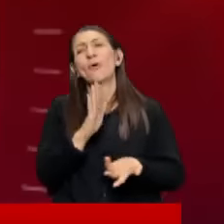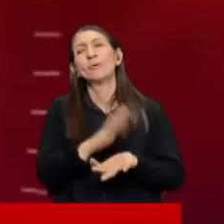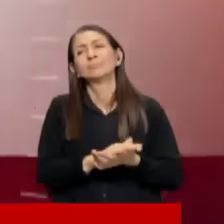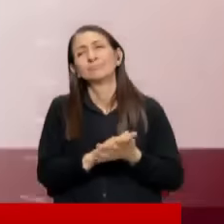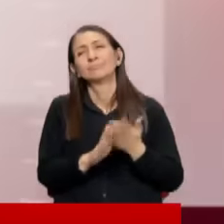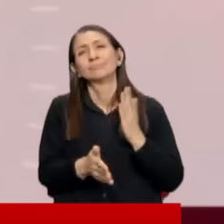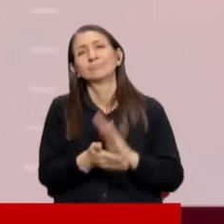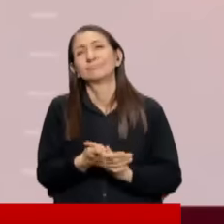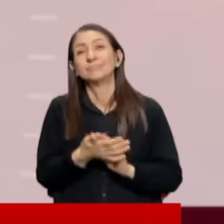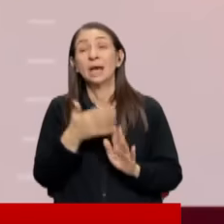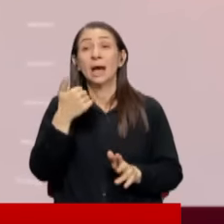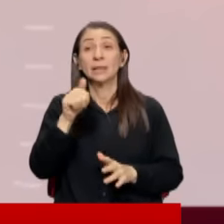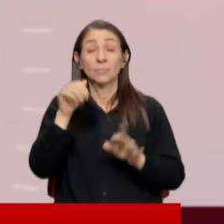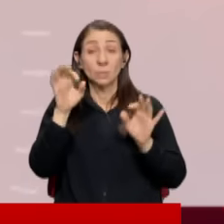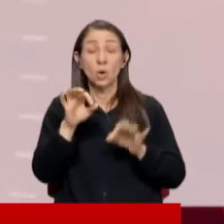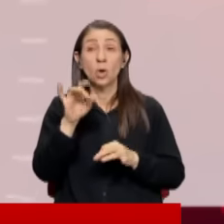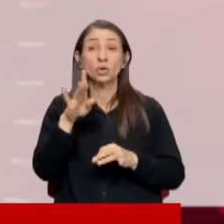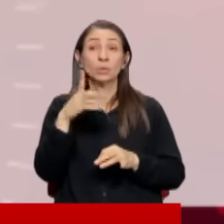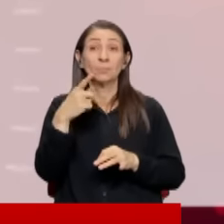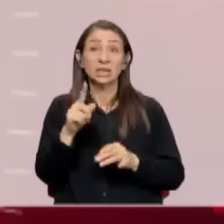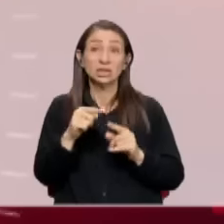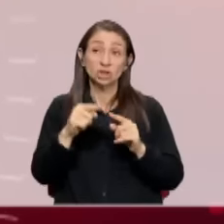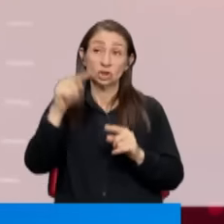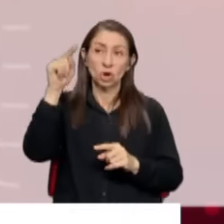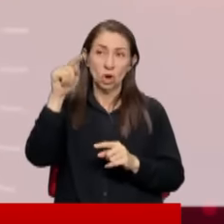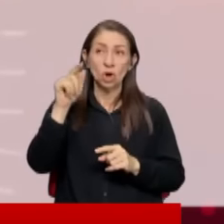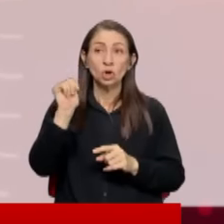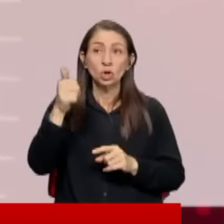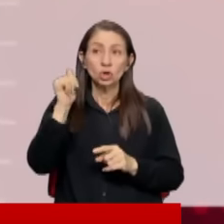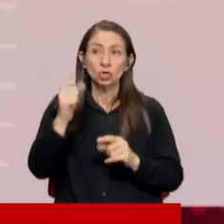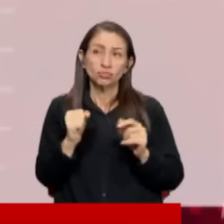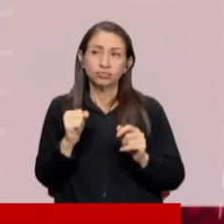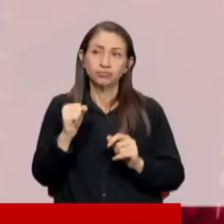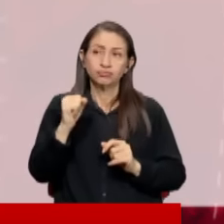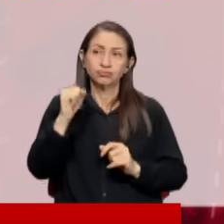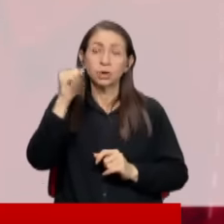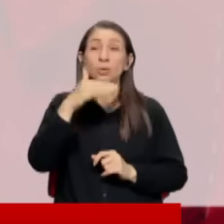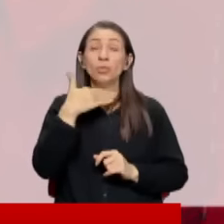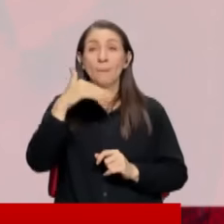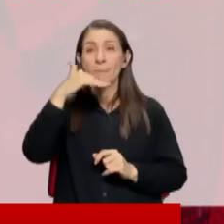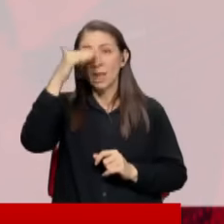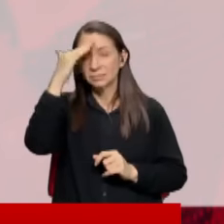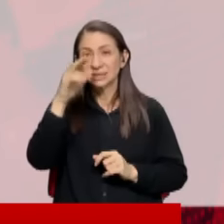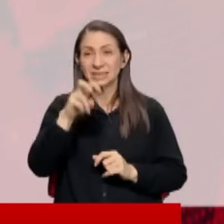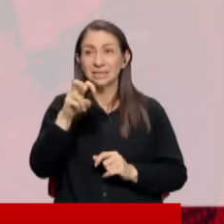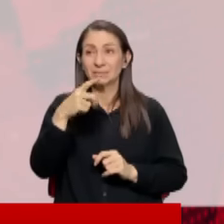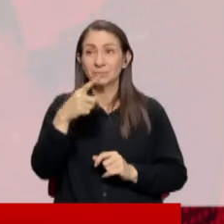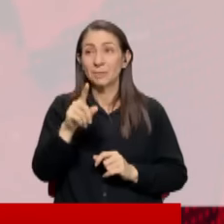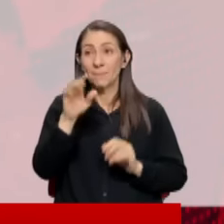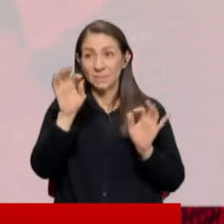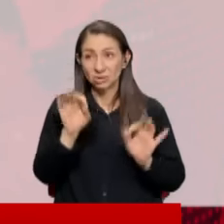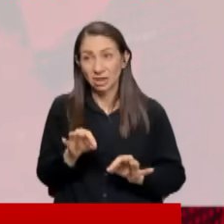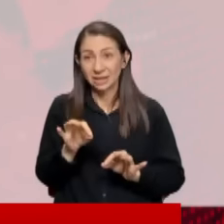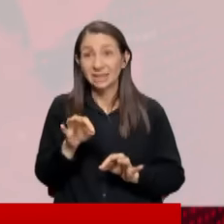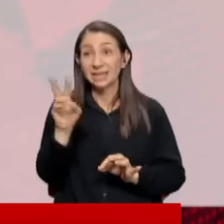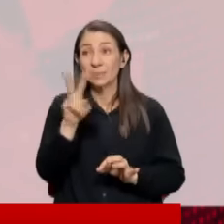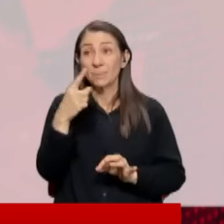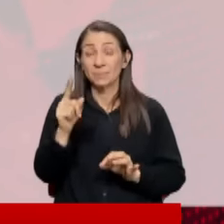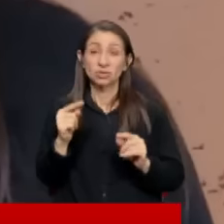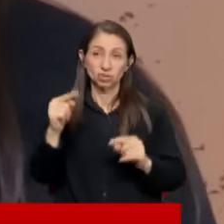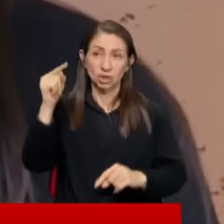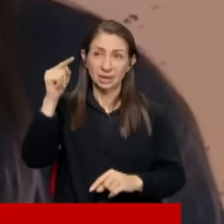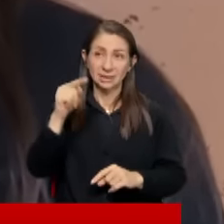kaldı. 6 bin liradan başlıyor, 14 bin liraya kadar çıkıyor. Gün gün artıyor fiyatlar. Kurban Bayramı'nda 8.5'tan başlar, 20 bin liraya